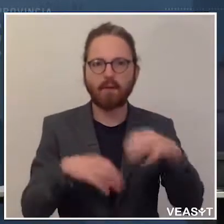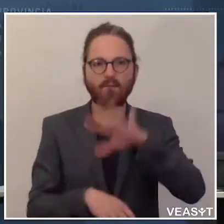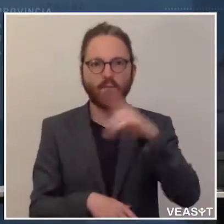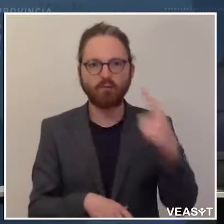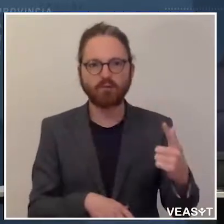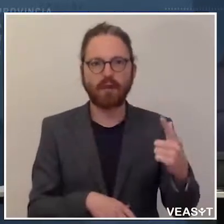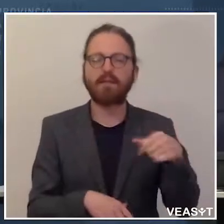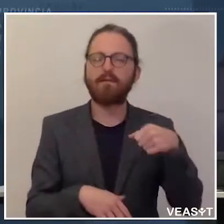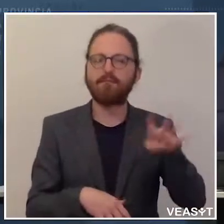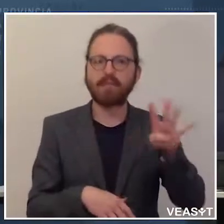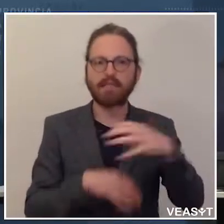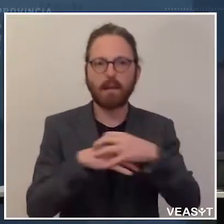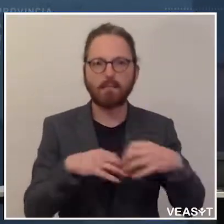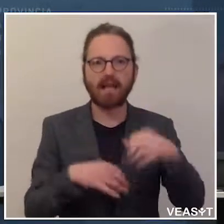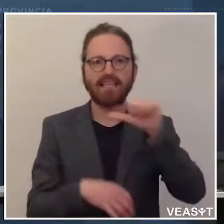ai